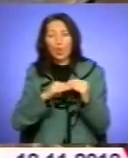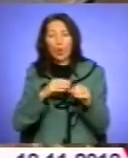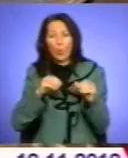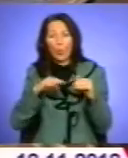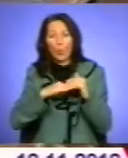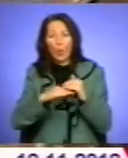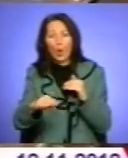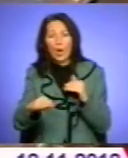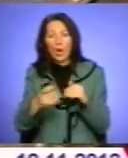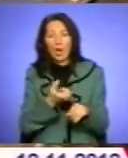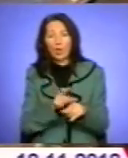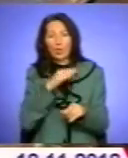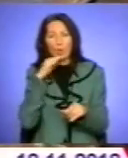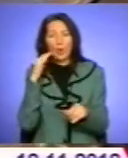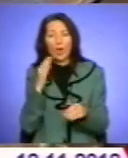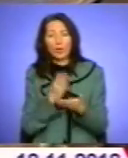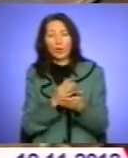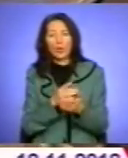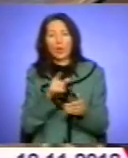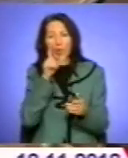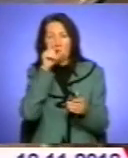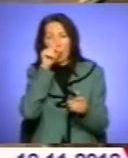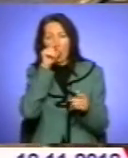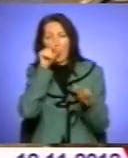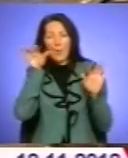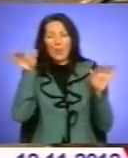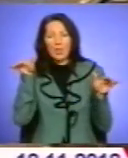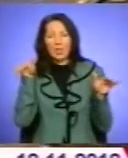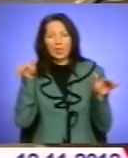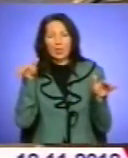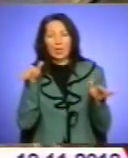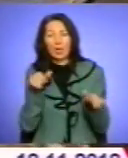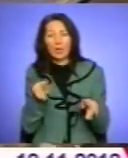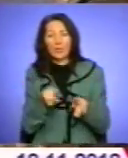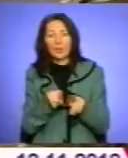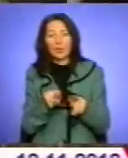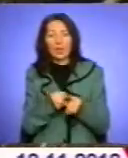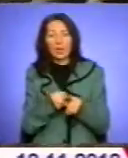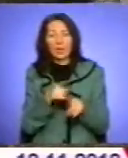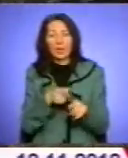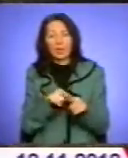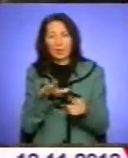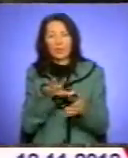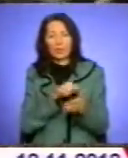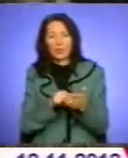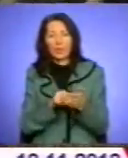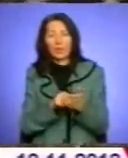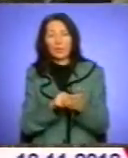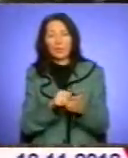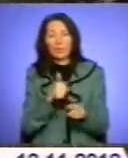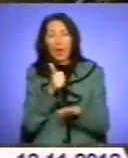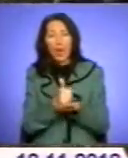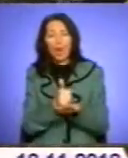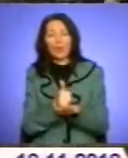розвелося хижих птахів і тварин, от, які також впливають на чисельність звіра. Головний трофей, гарний